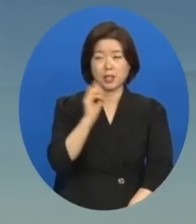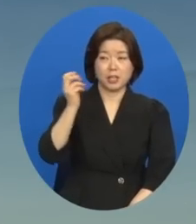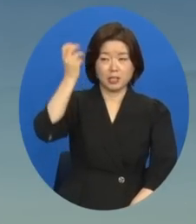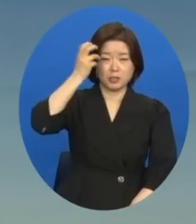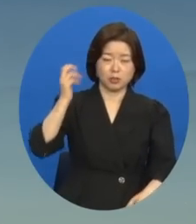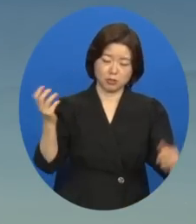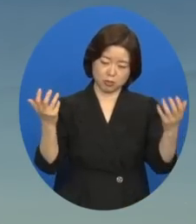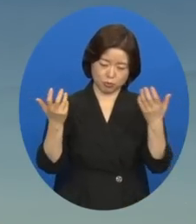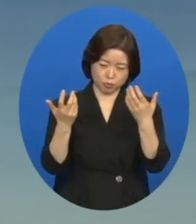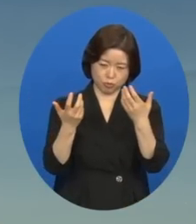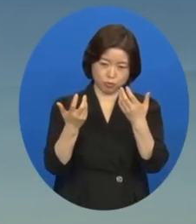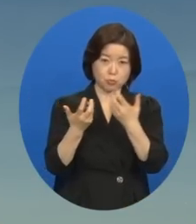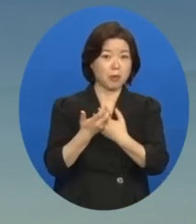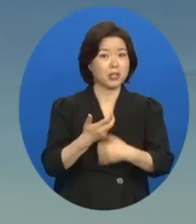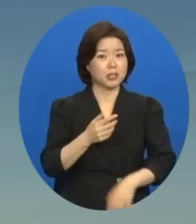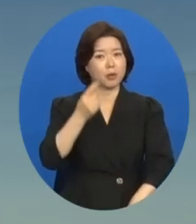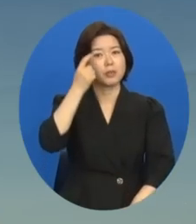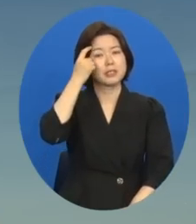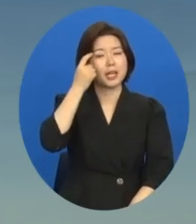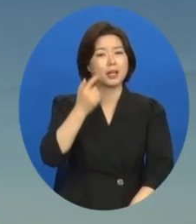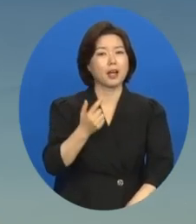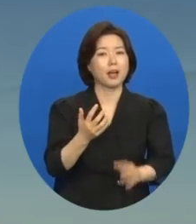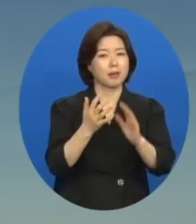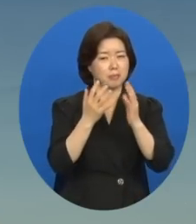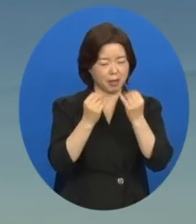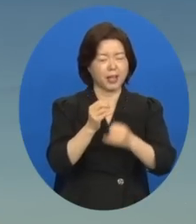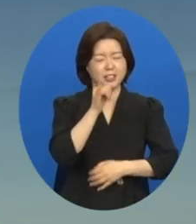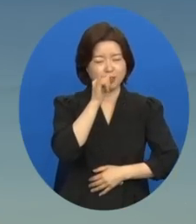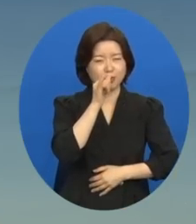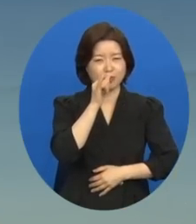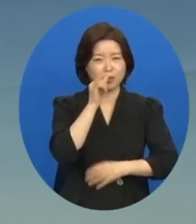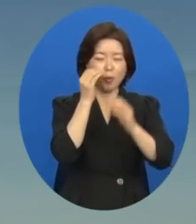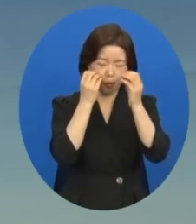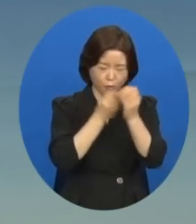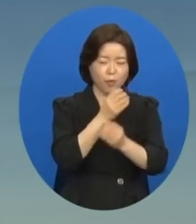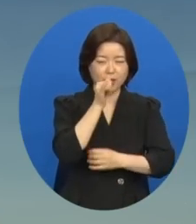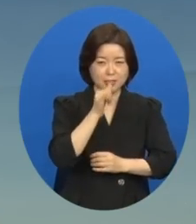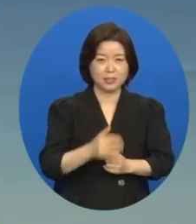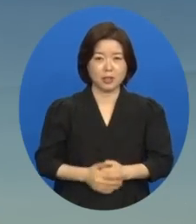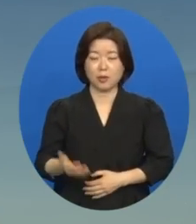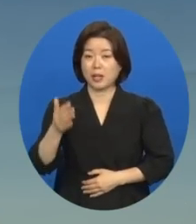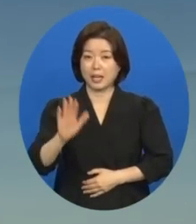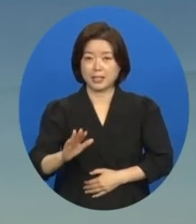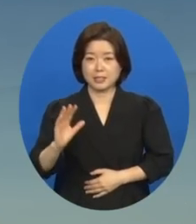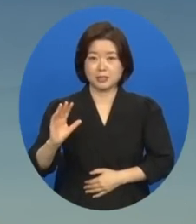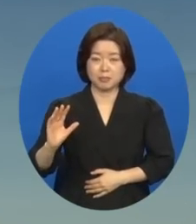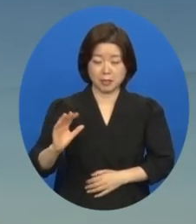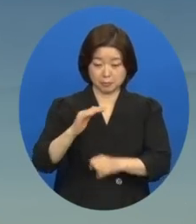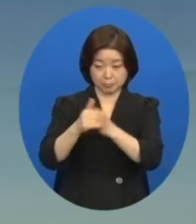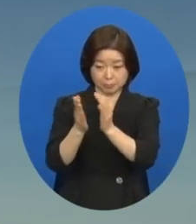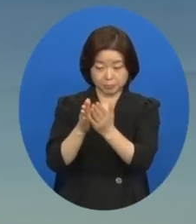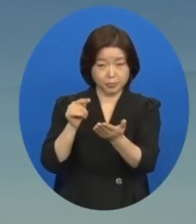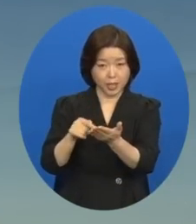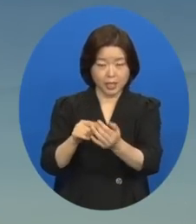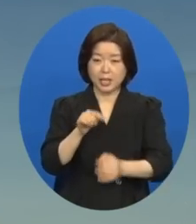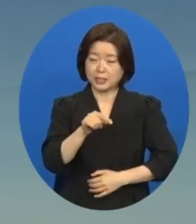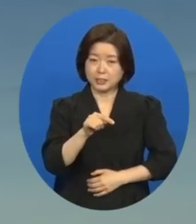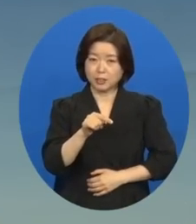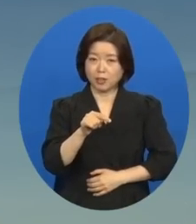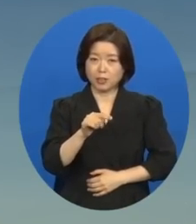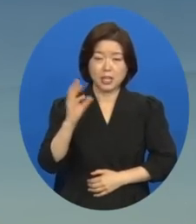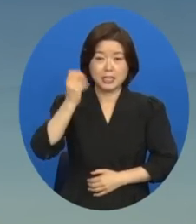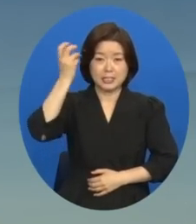성령 충만이다라고 생각하시는 분들이 많습니다. 하지만 성경은 이러한 것들은